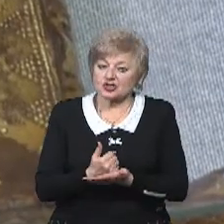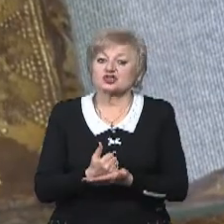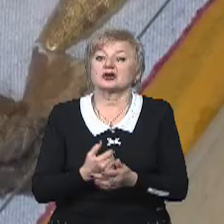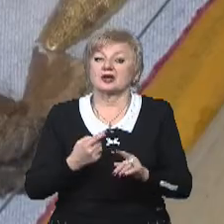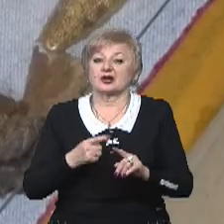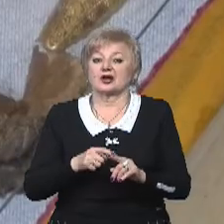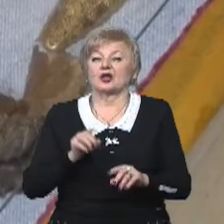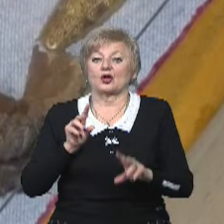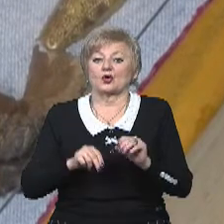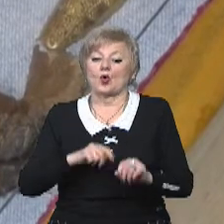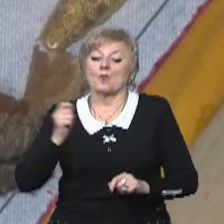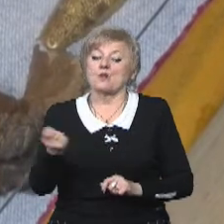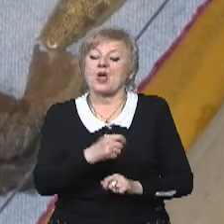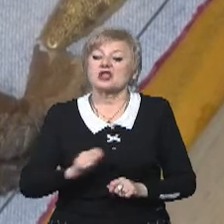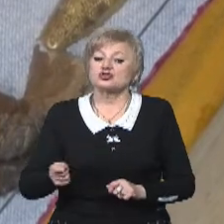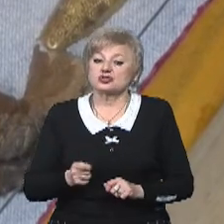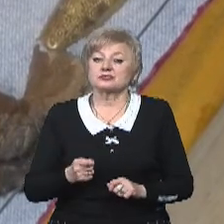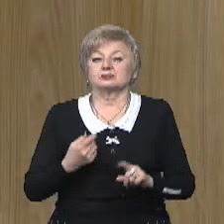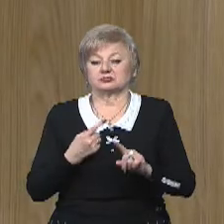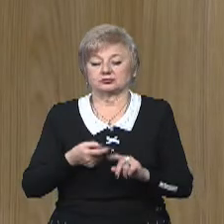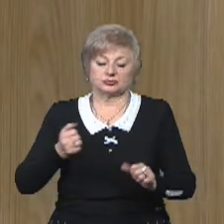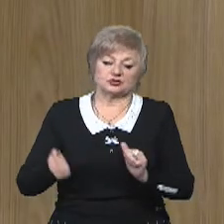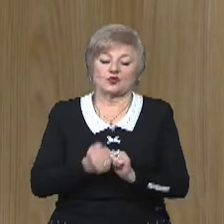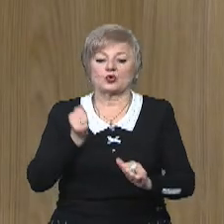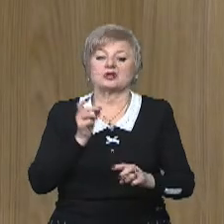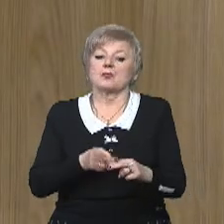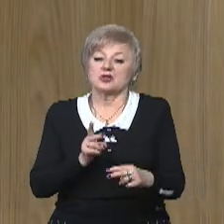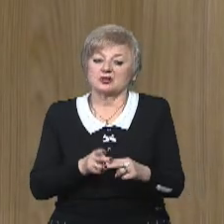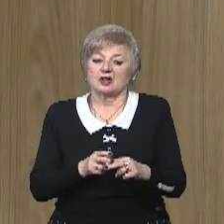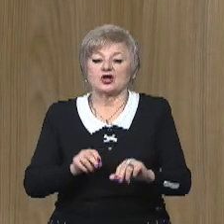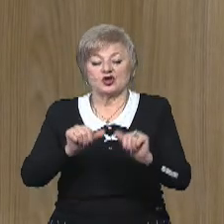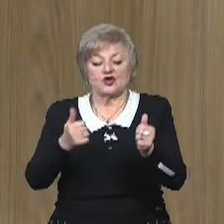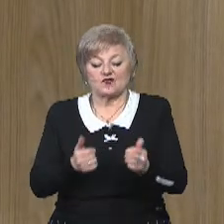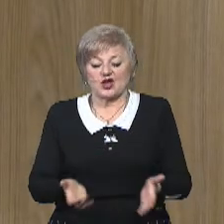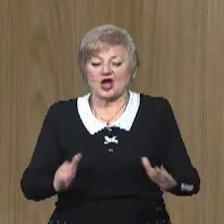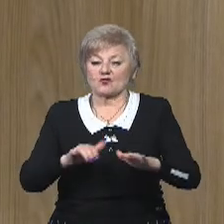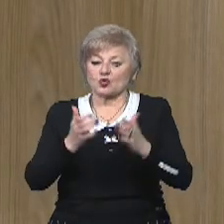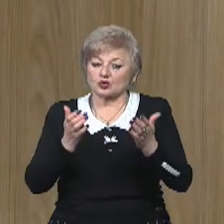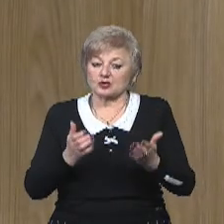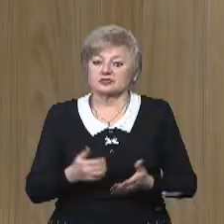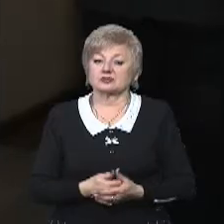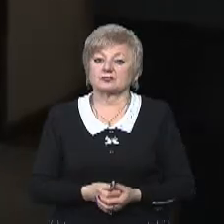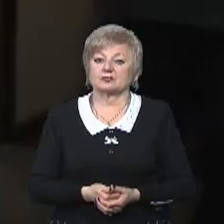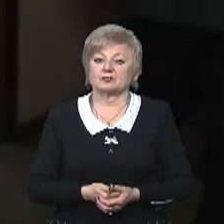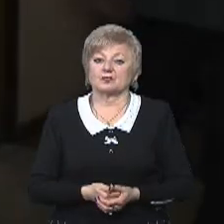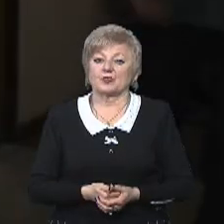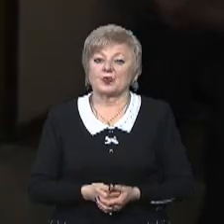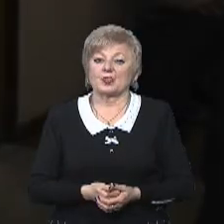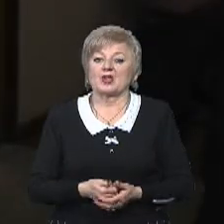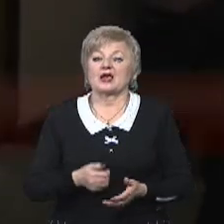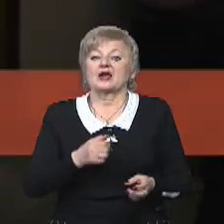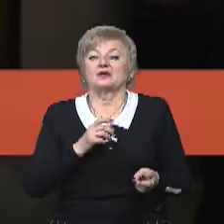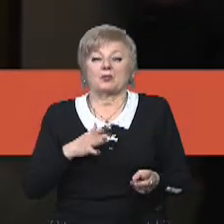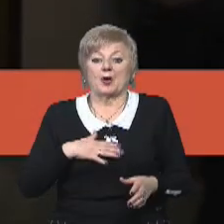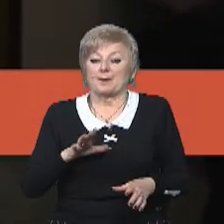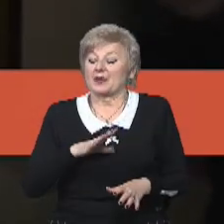експедиції вважають короткий меч, акінак з жовтого металу та амфору унікальної форми грецького походження. Всіх хвилює, які ж були